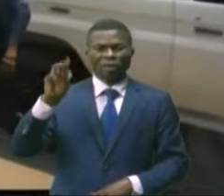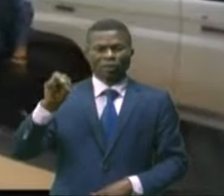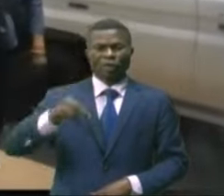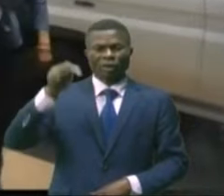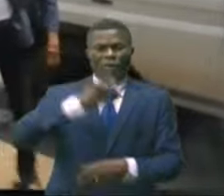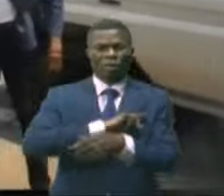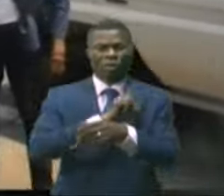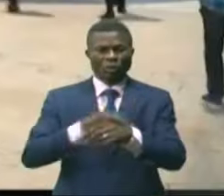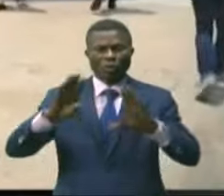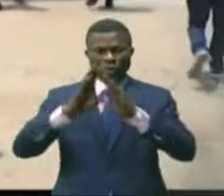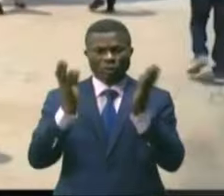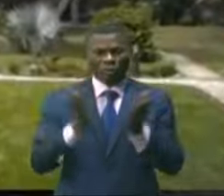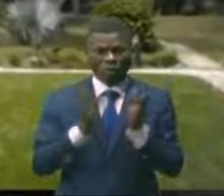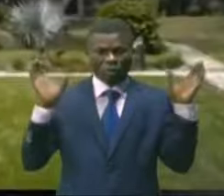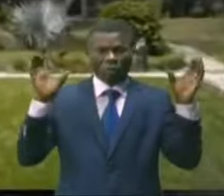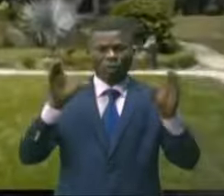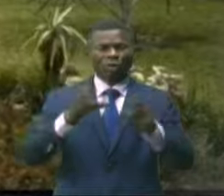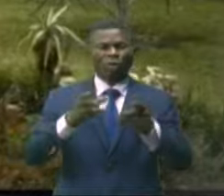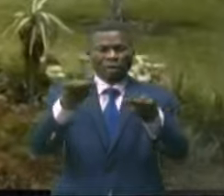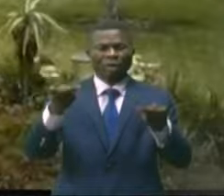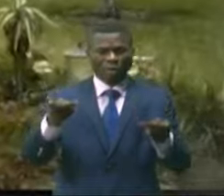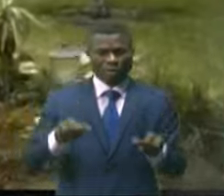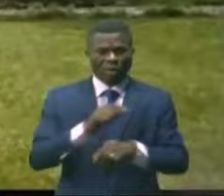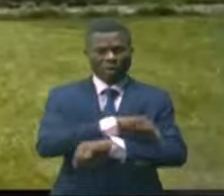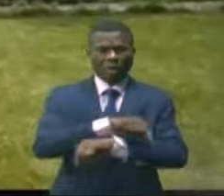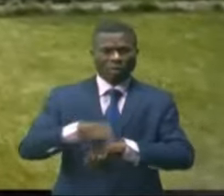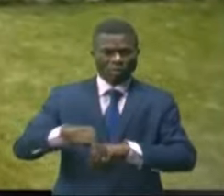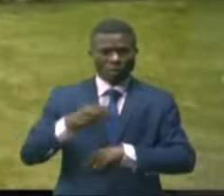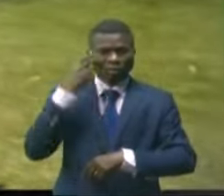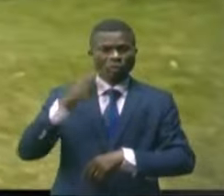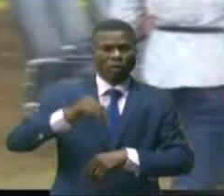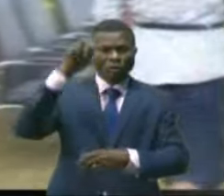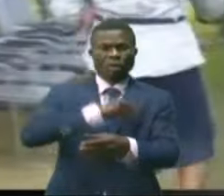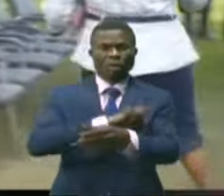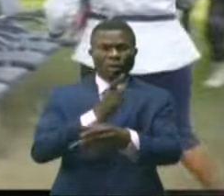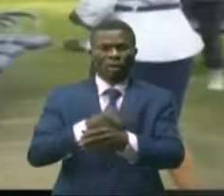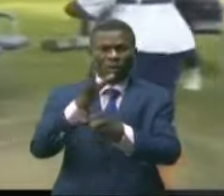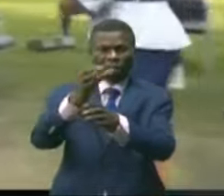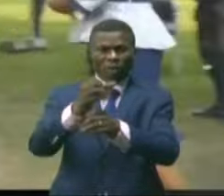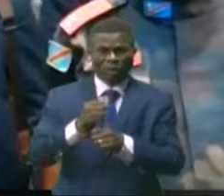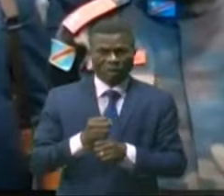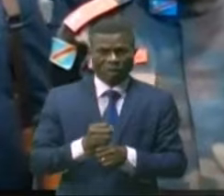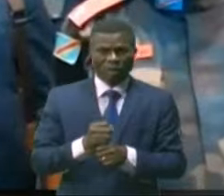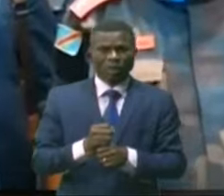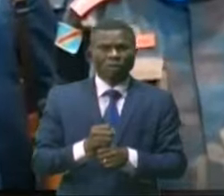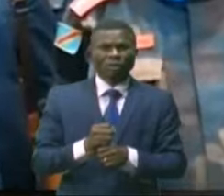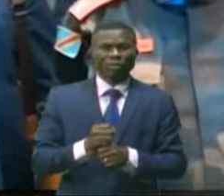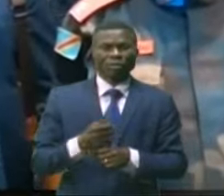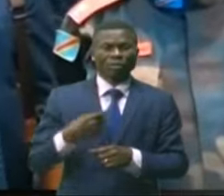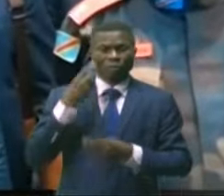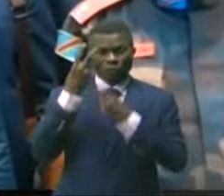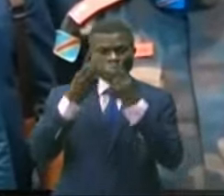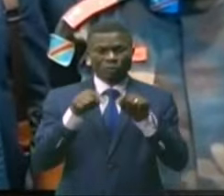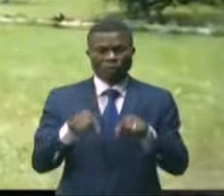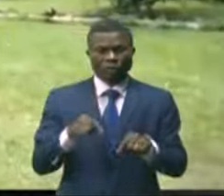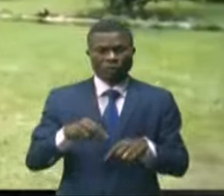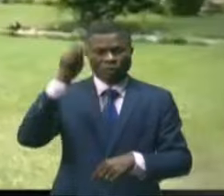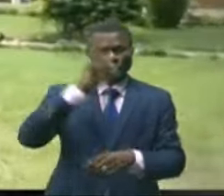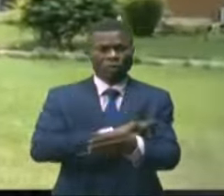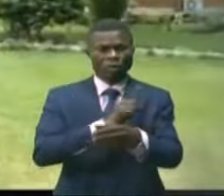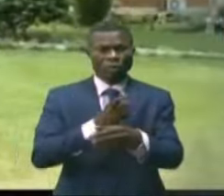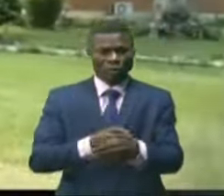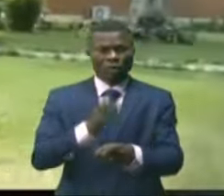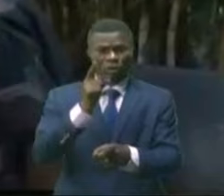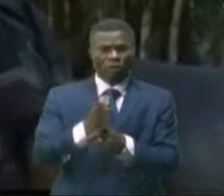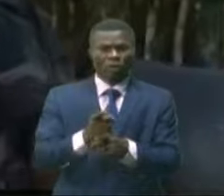tous se sont rendus d'abord chez le gouverneur militaire du Nord Kivu pour recevoir la bénédiction. Nous sommes de passage au Nord Kivu,